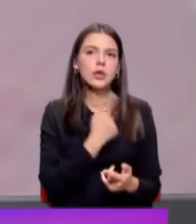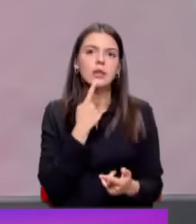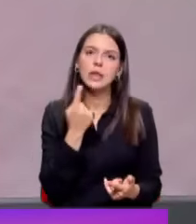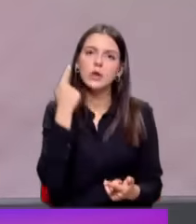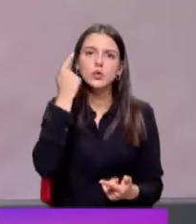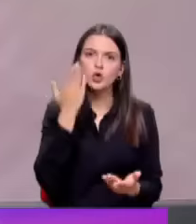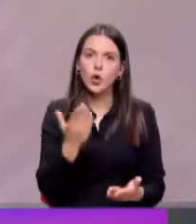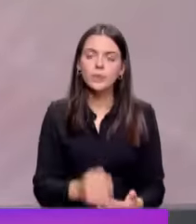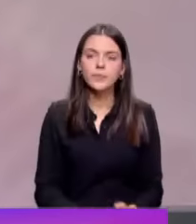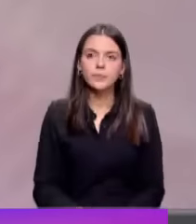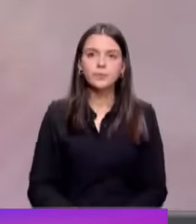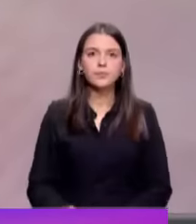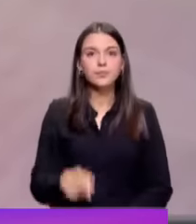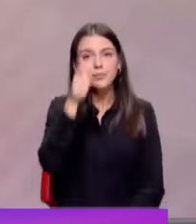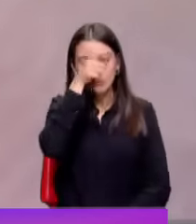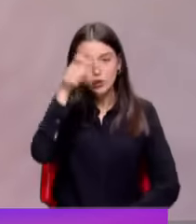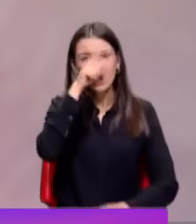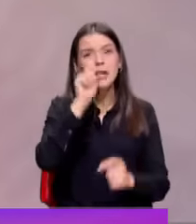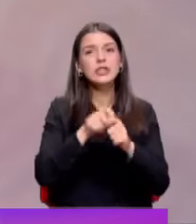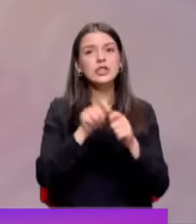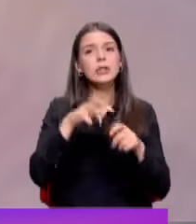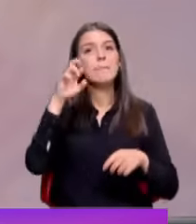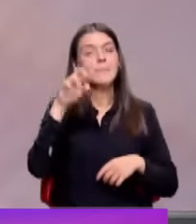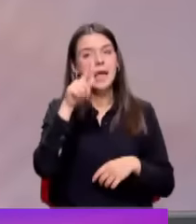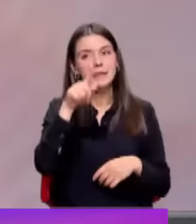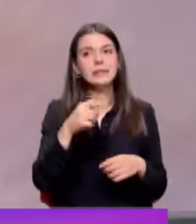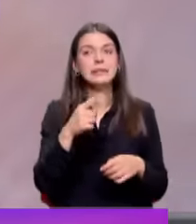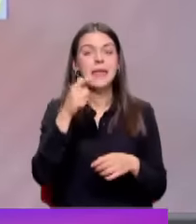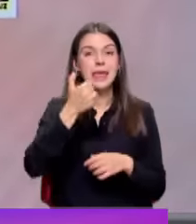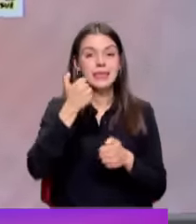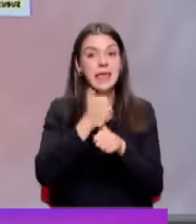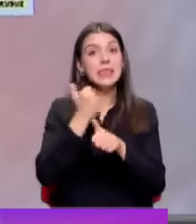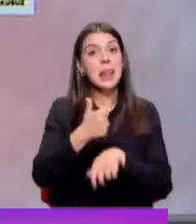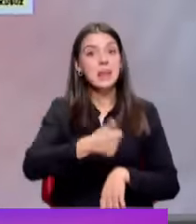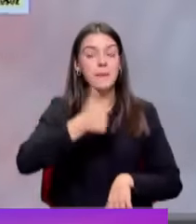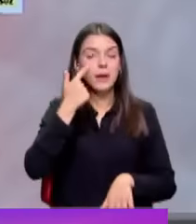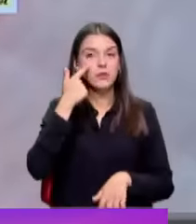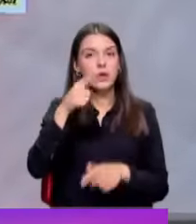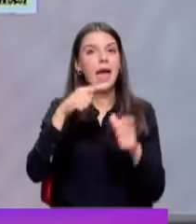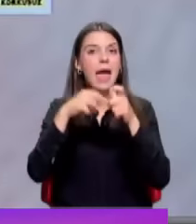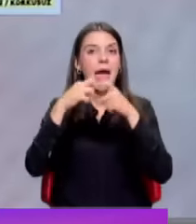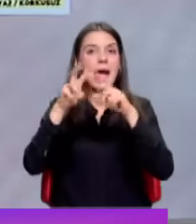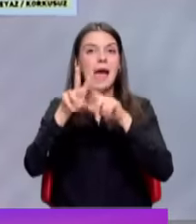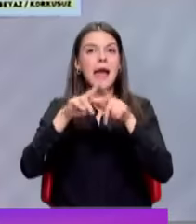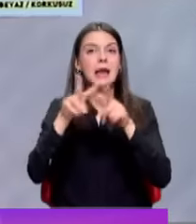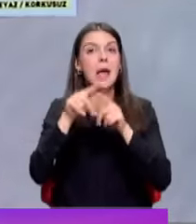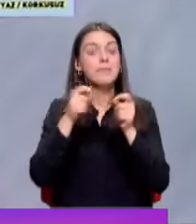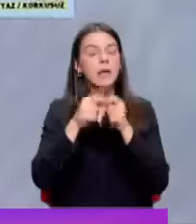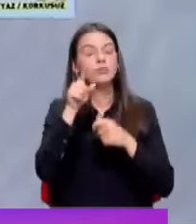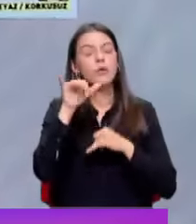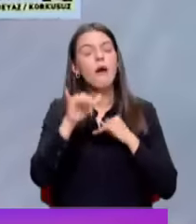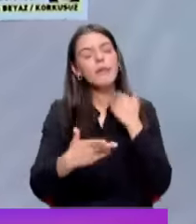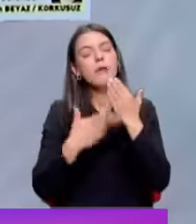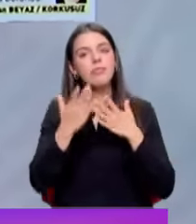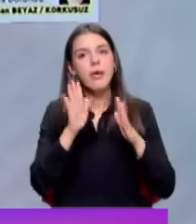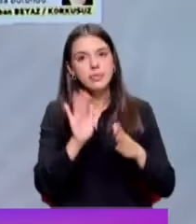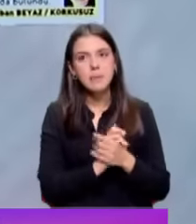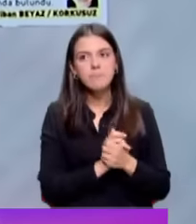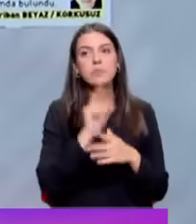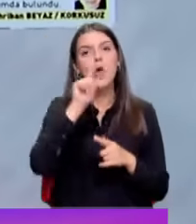düşünüyorum. Türkiye İşçi Partisi Genel Başkanı Erkan Baş'ın konuyla ilgili sözleri bunlardı sevgili izleyenler. Bakın bir